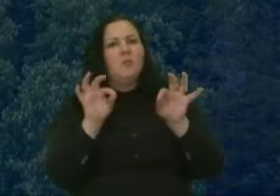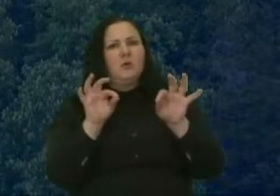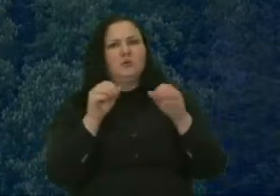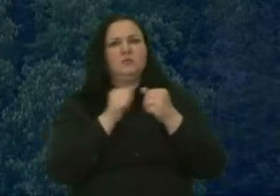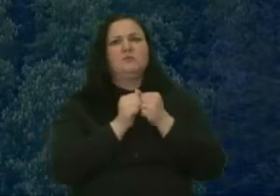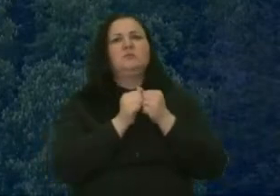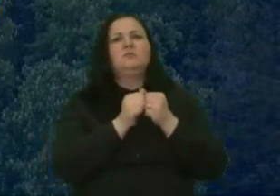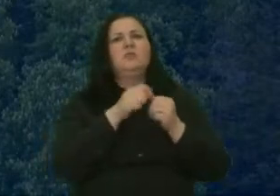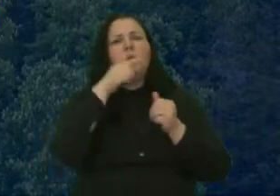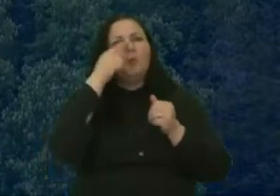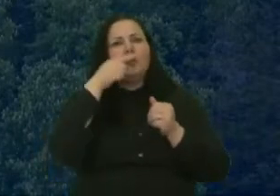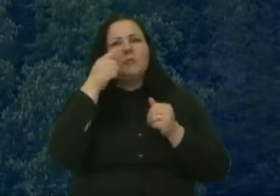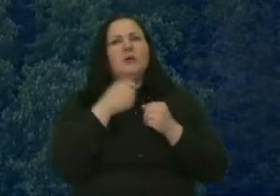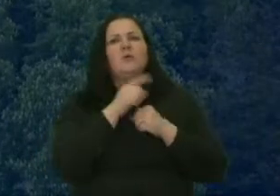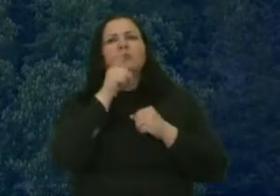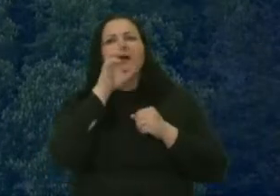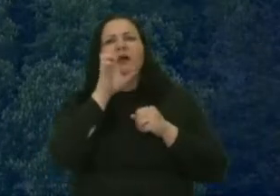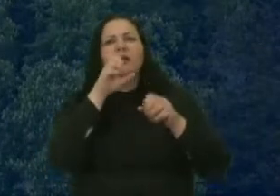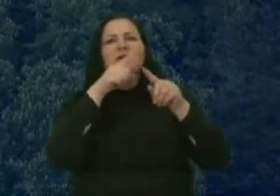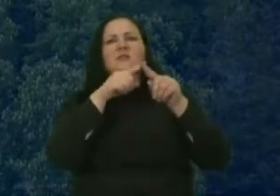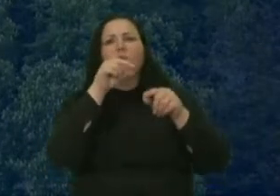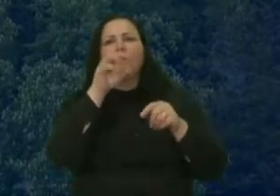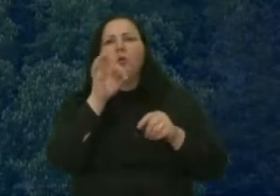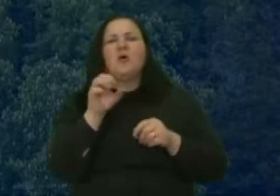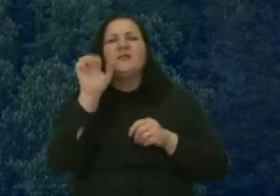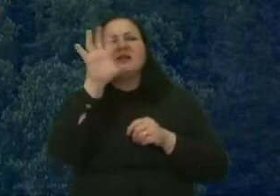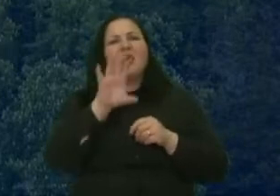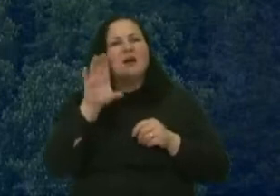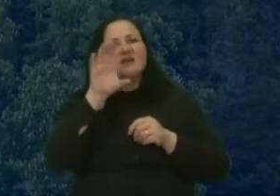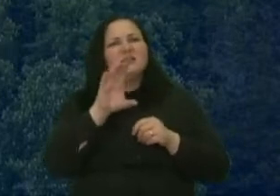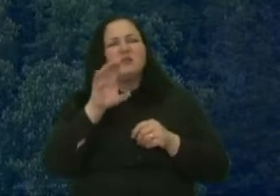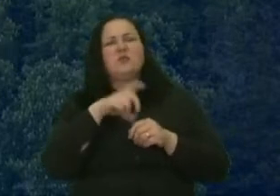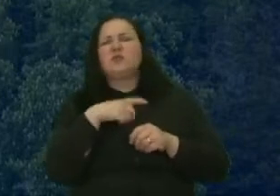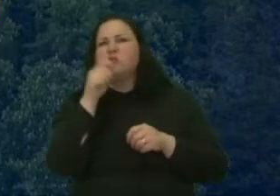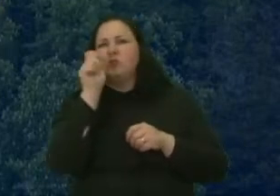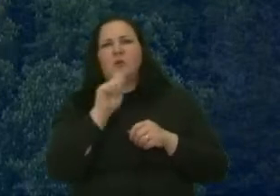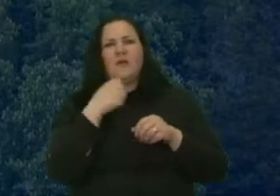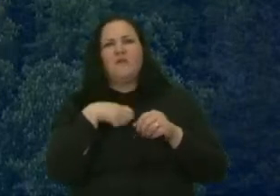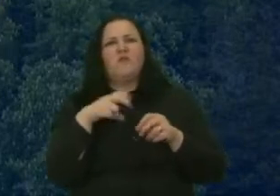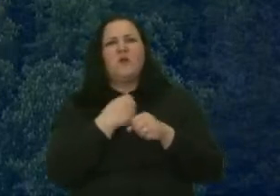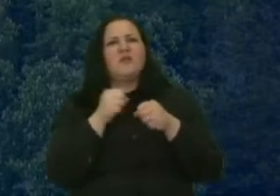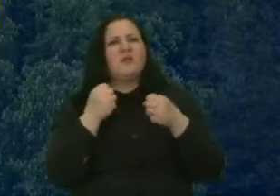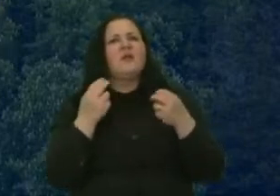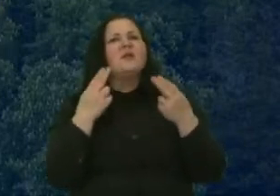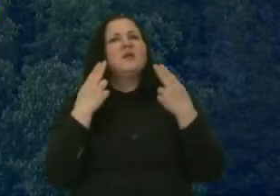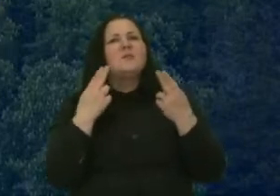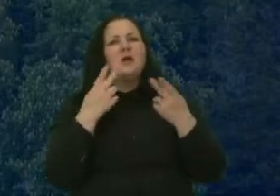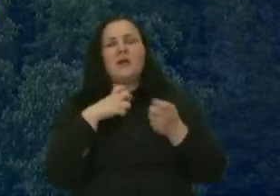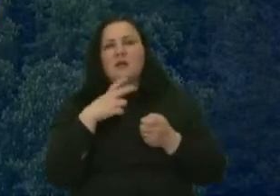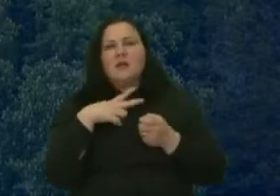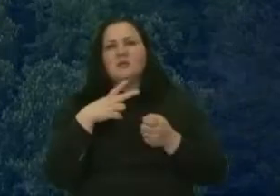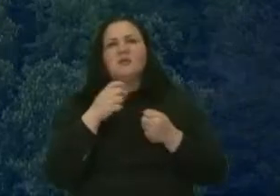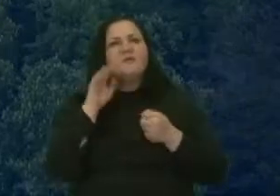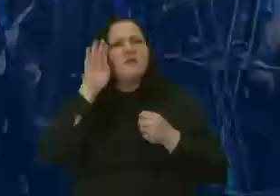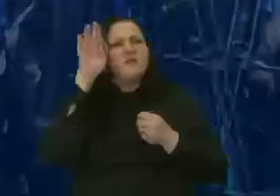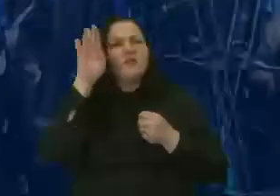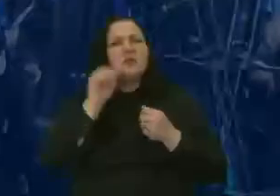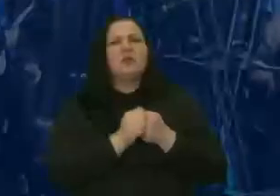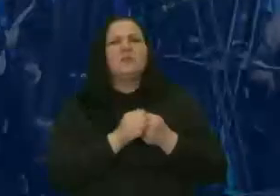Expo Transilvania unde iarăși repet e un Proiect multianual Extrem de important pe care îl avem în în